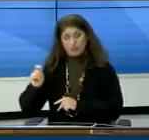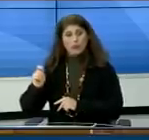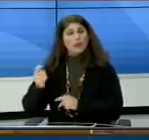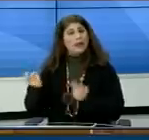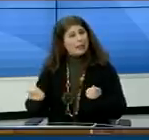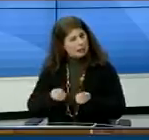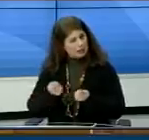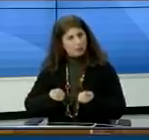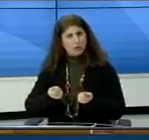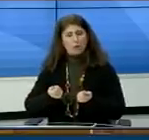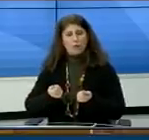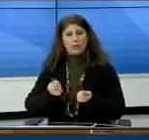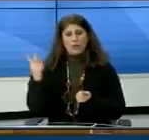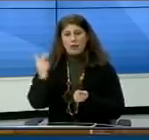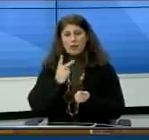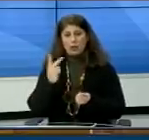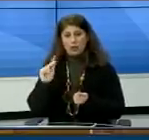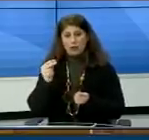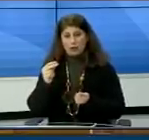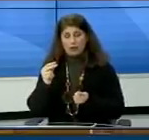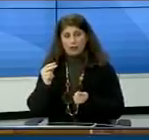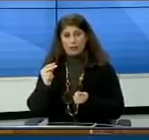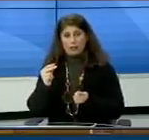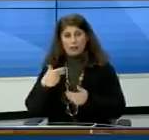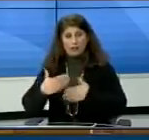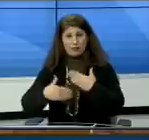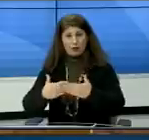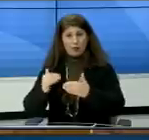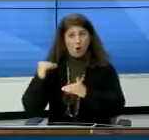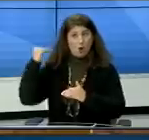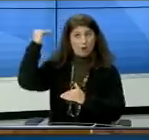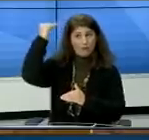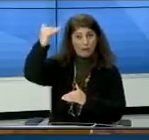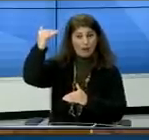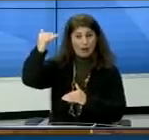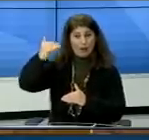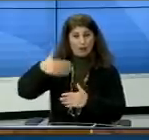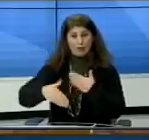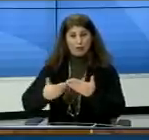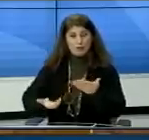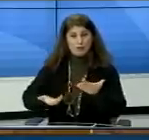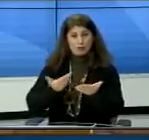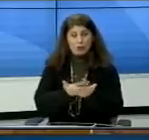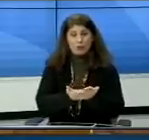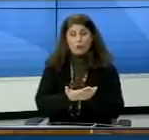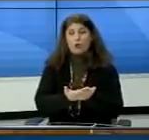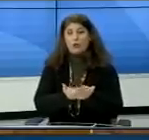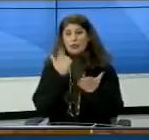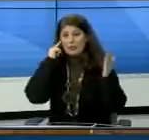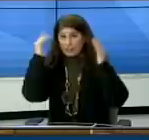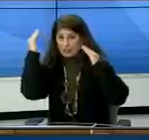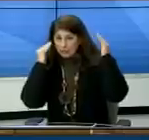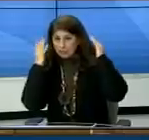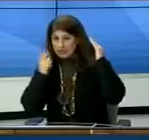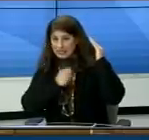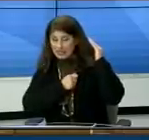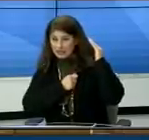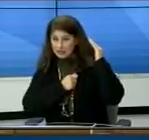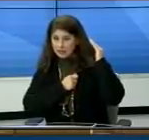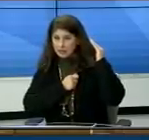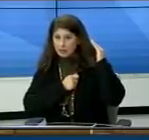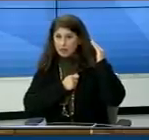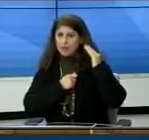διαδικασίες, στην προκειμένου την κορυφαία κοινοβουλευτική διαδικασία, υποβολής πρότασης δυσπιστίας, για να